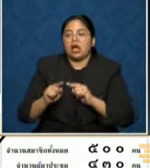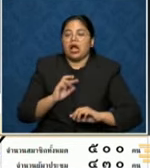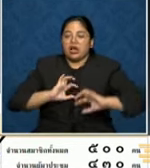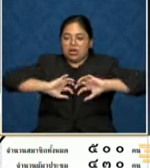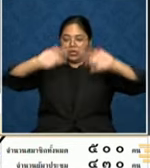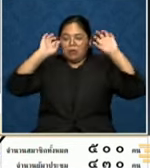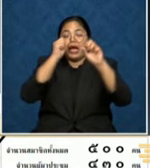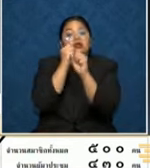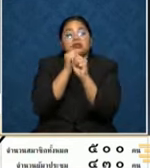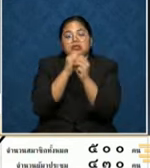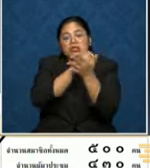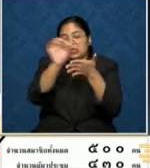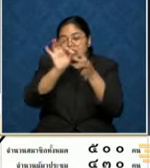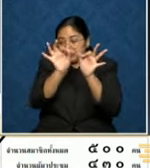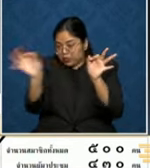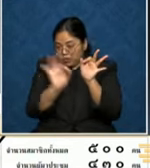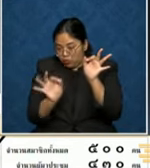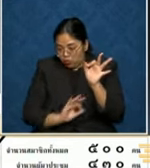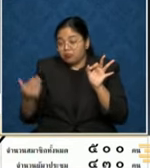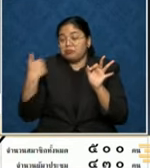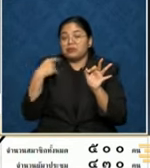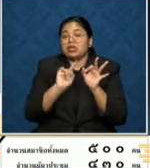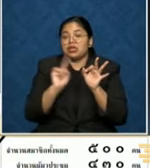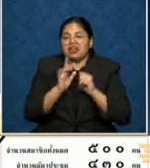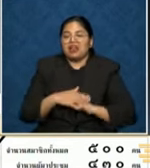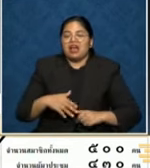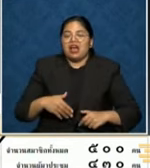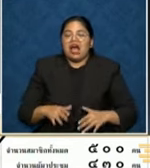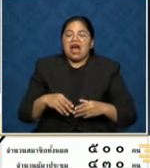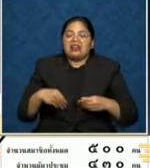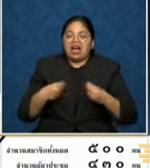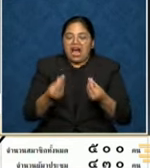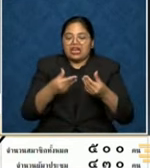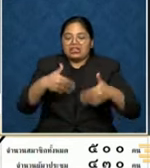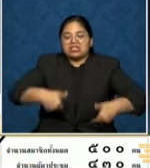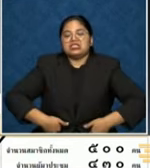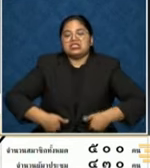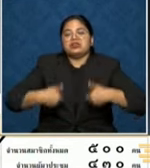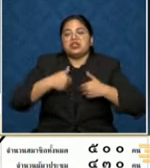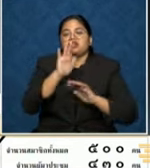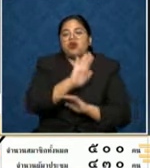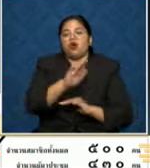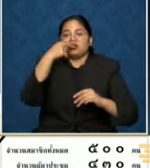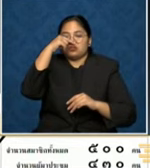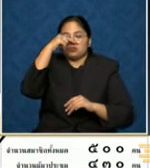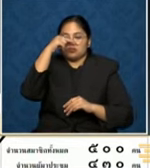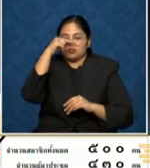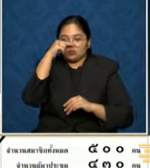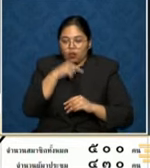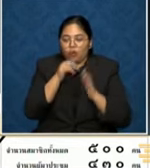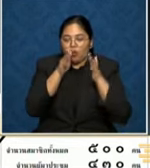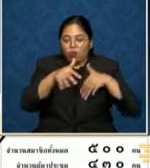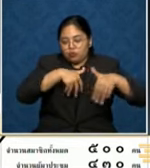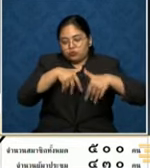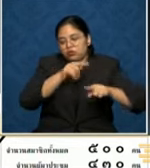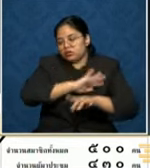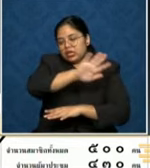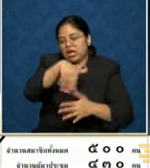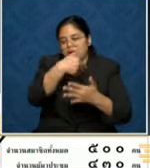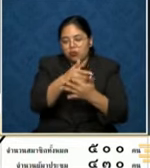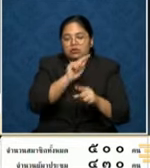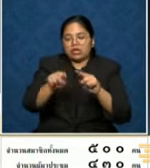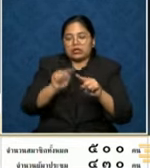างชีวิตที่ดีกว่าให้กับประชาชนคนไทยในหลายมิติด้วยกันซึ่งครอบคลุมตั้งแต่การ